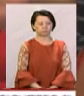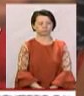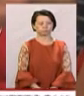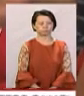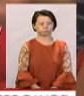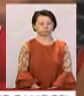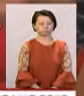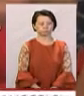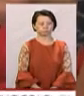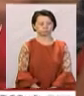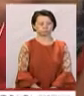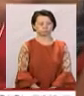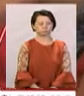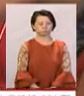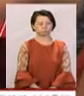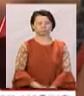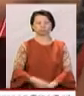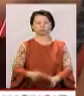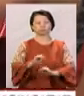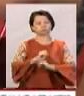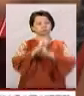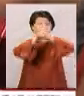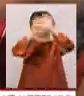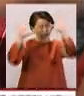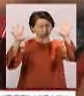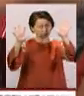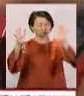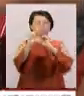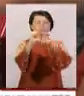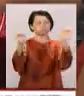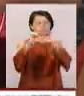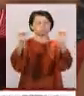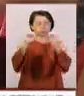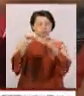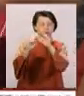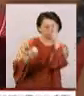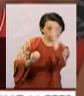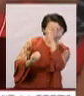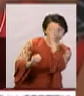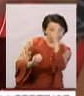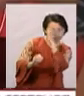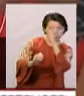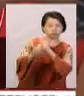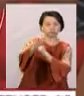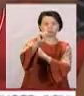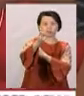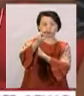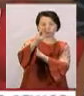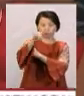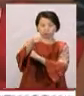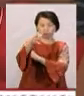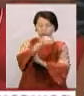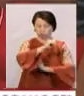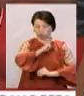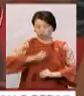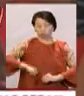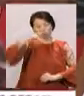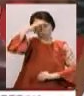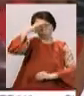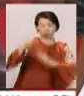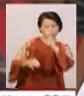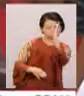Untuk polis negara itu jelas bahawa tidak ada dan bagi pihak